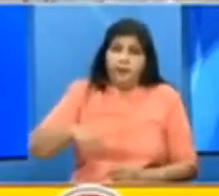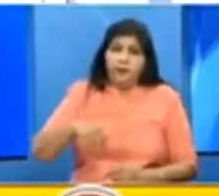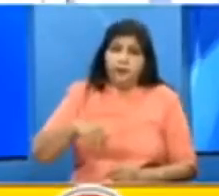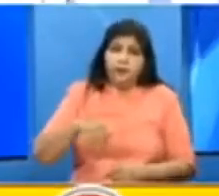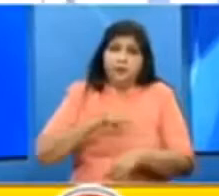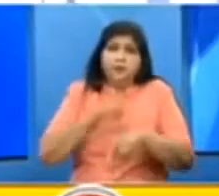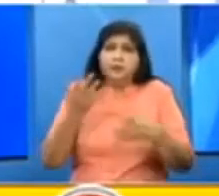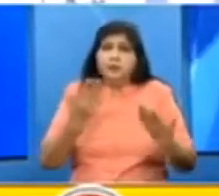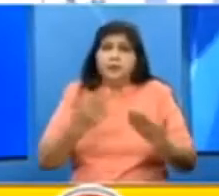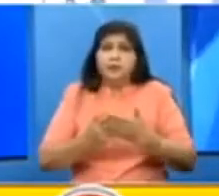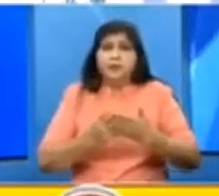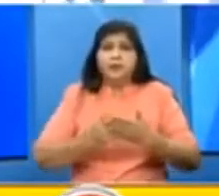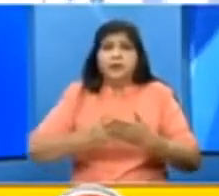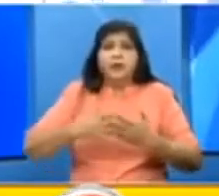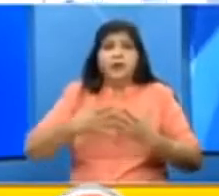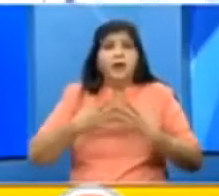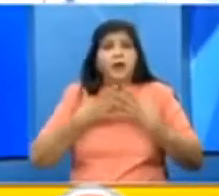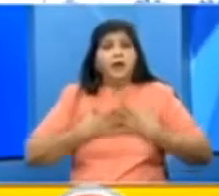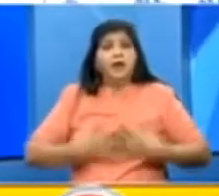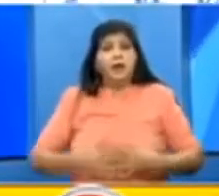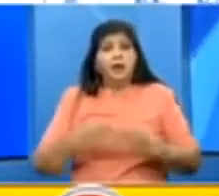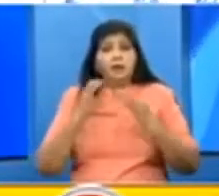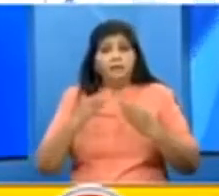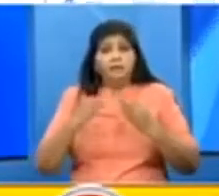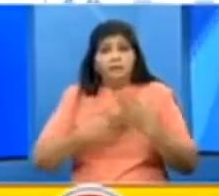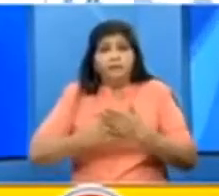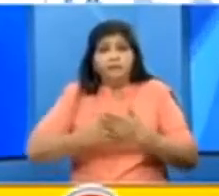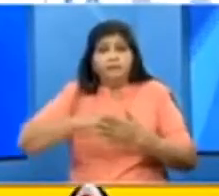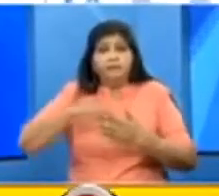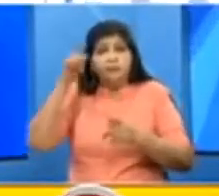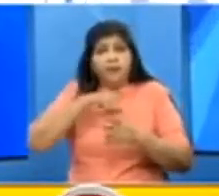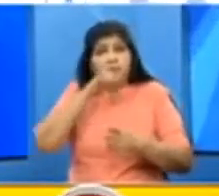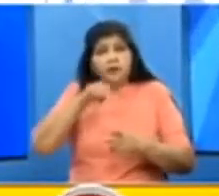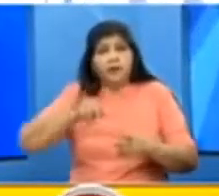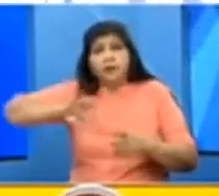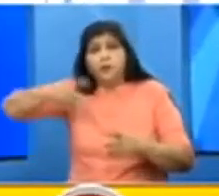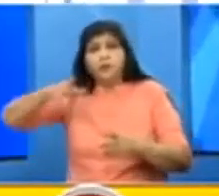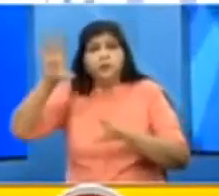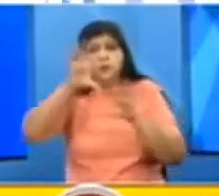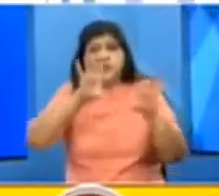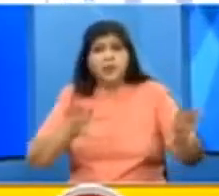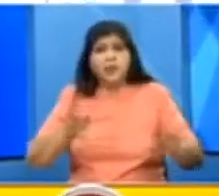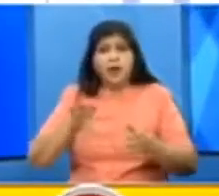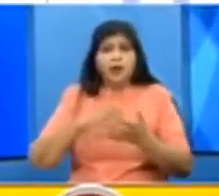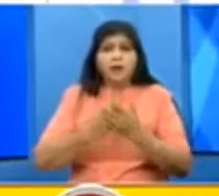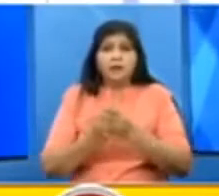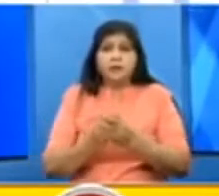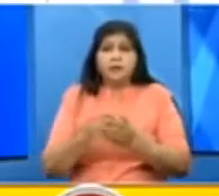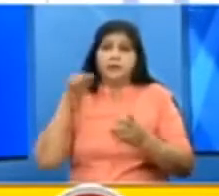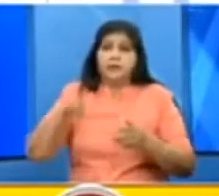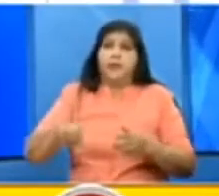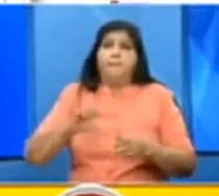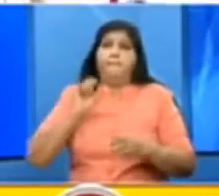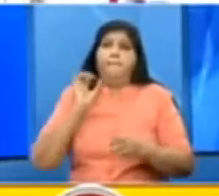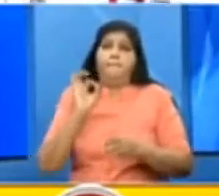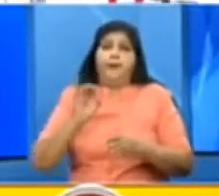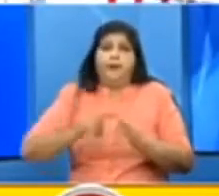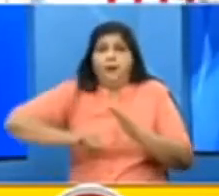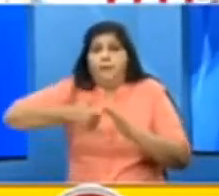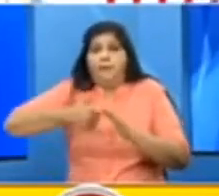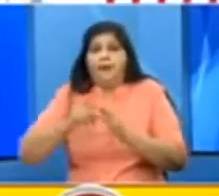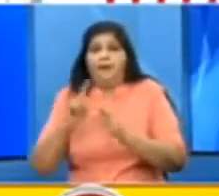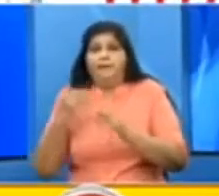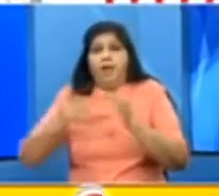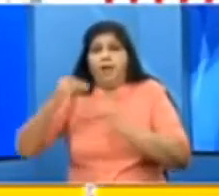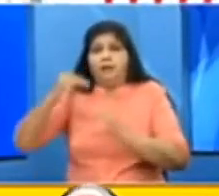में रिकवरी रेट अन्य देशों के मुकाबले बेहतर है। साथ ही हमारे देश